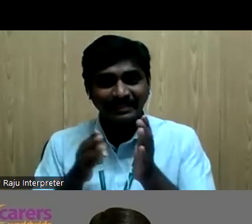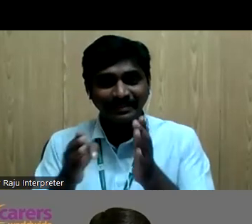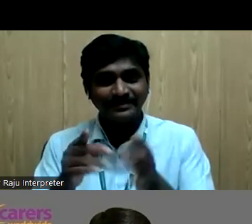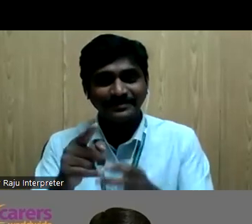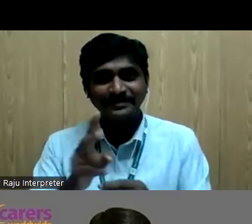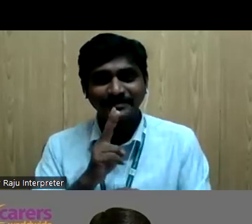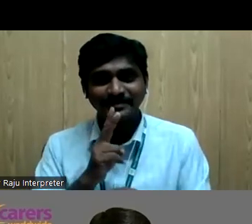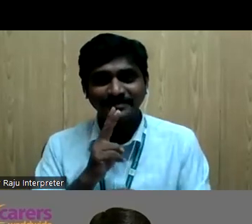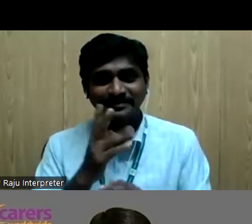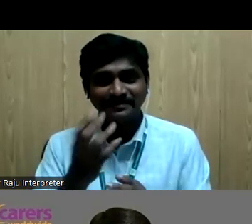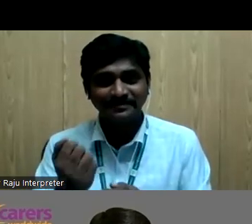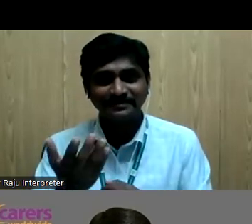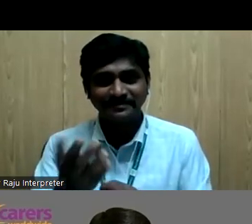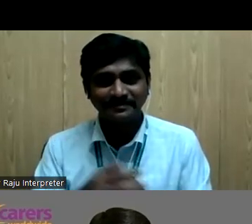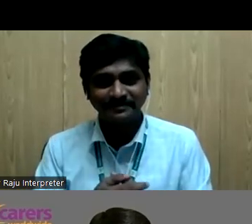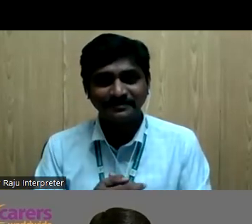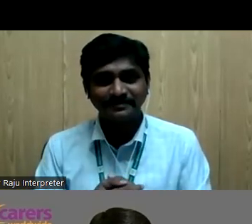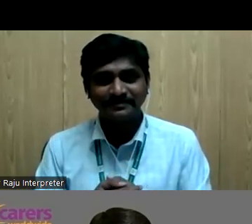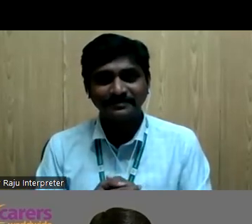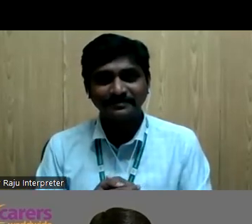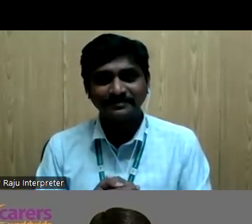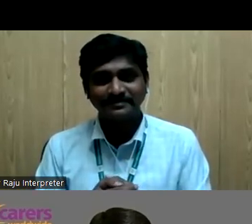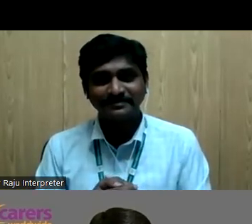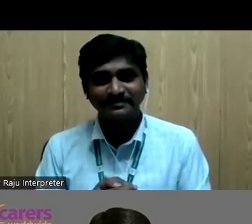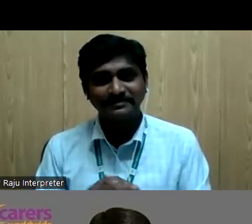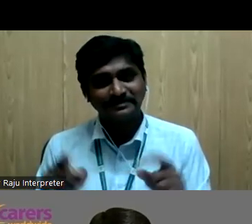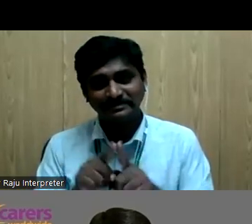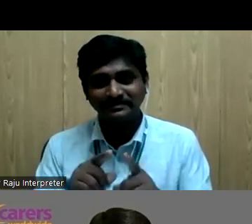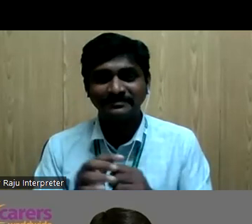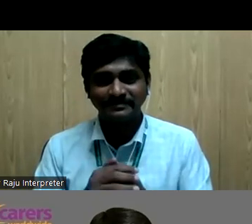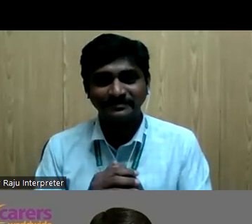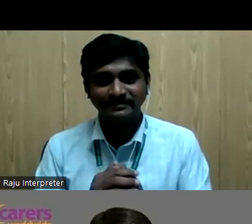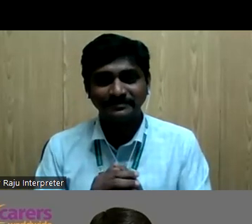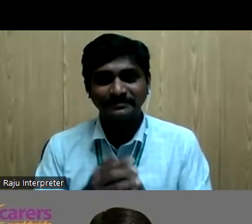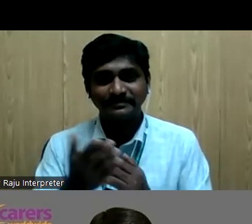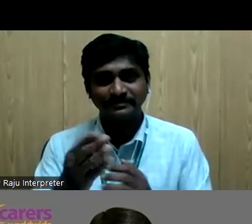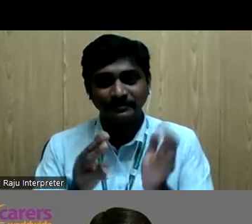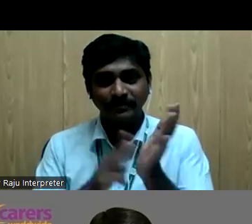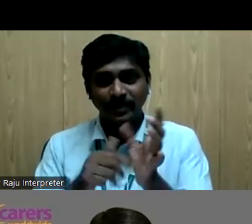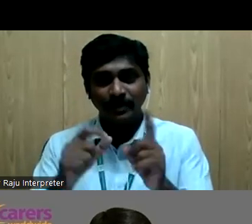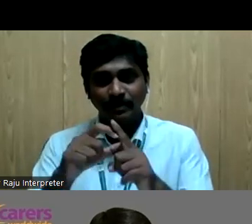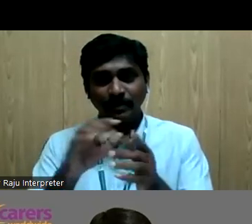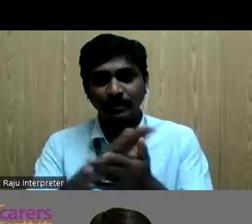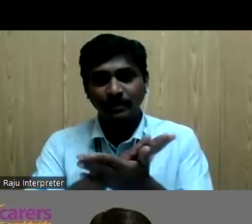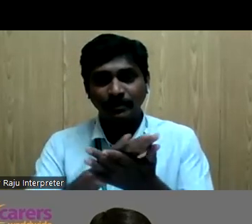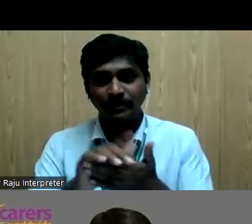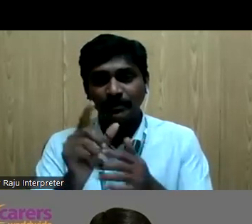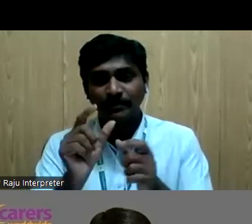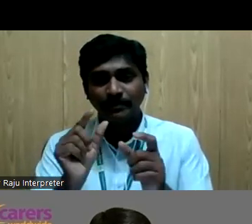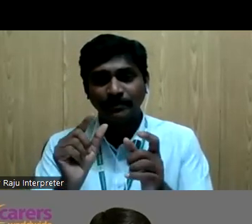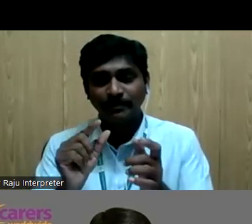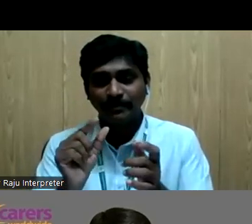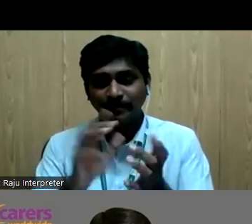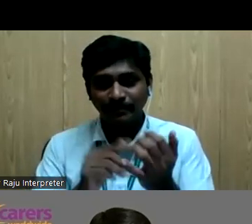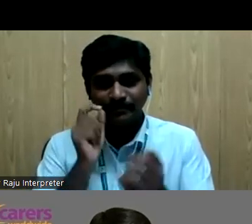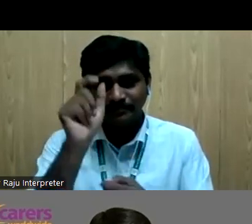initial organizations we had registered in the directory. So मधुसूदन जी, I will move to you with the next question.